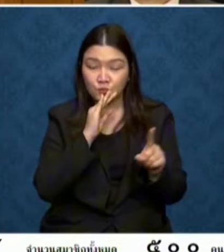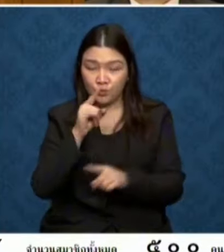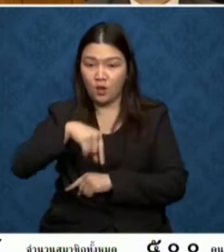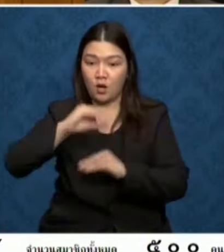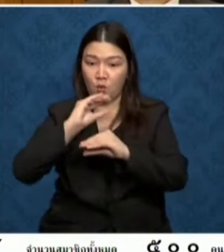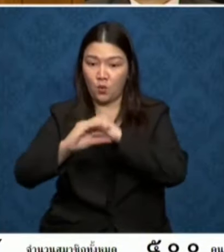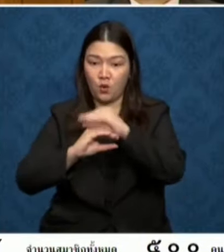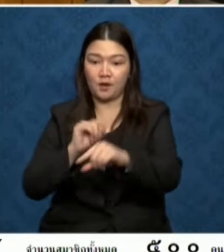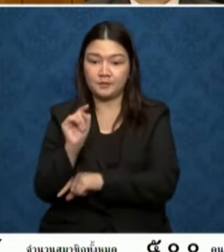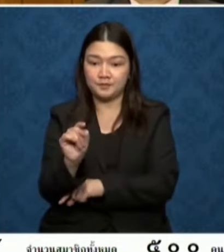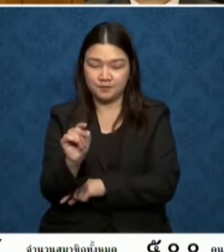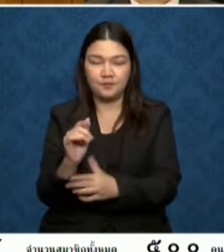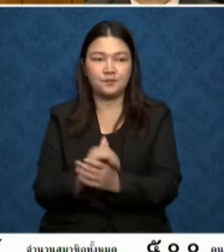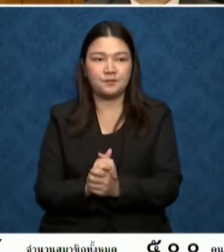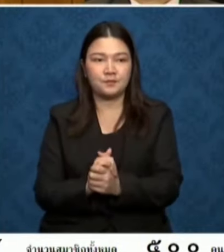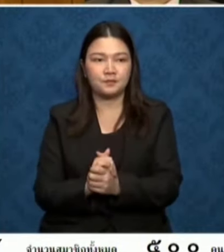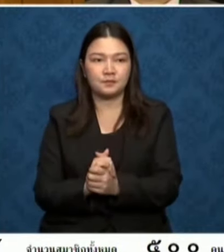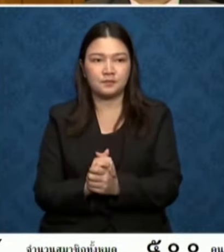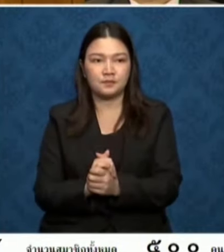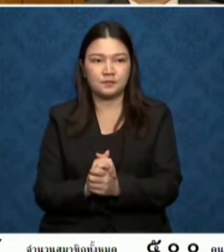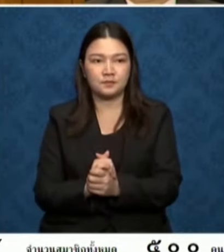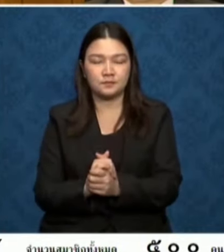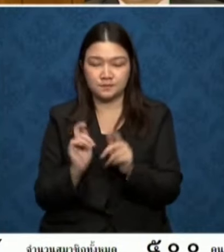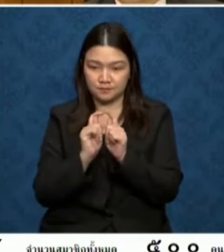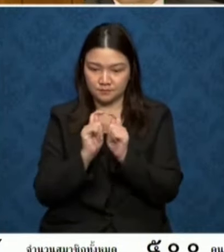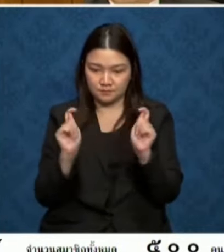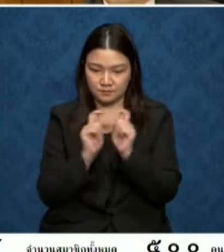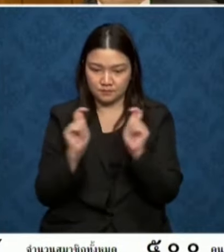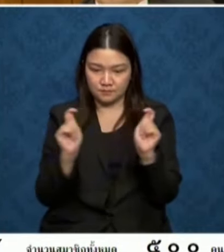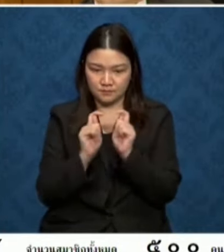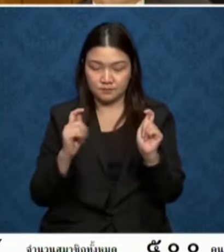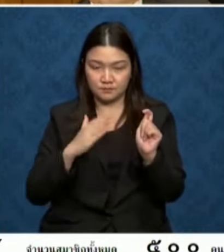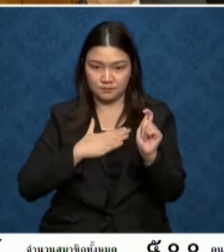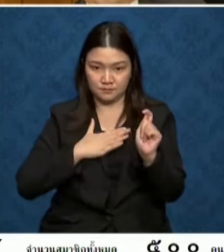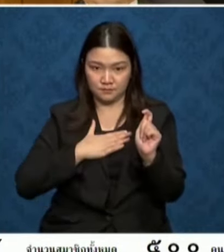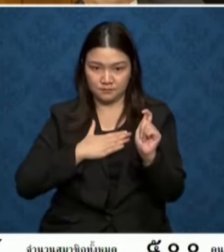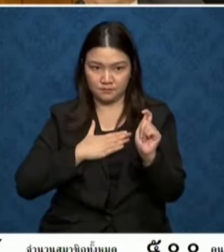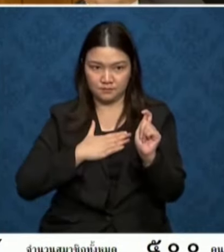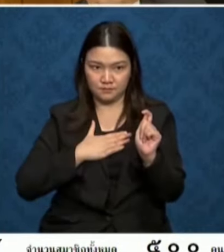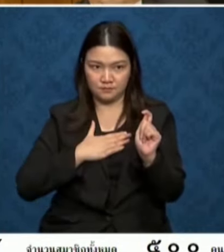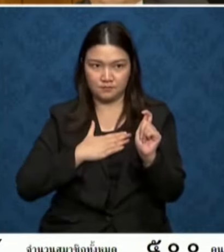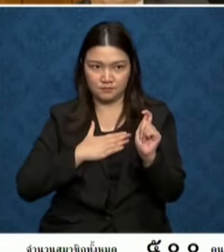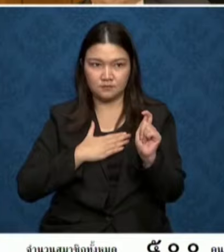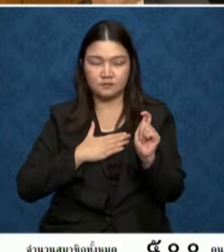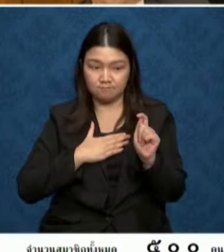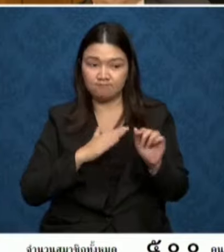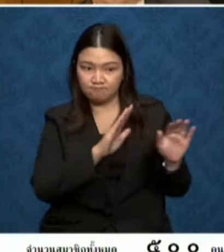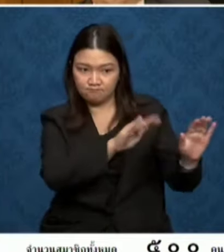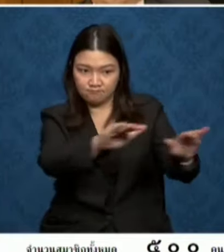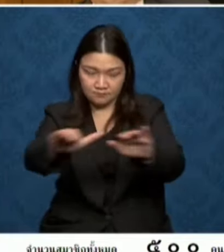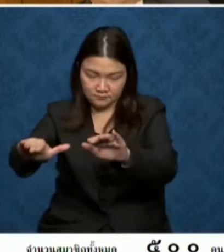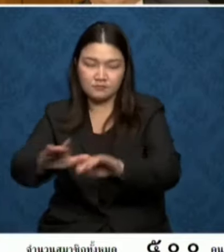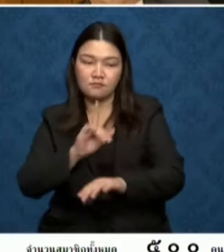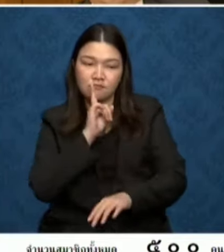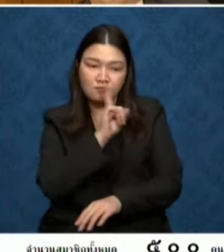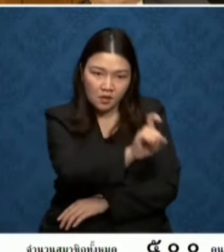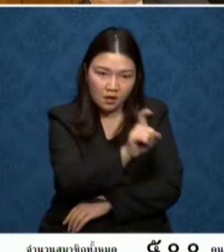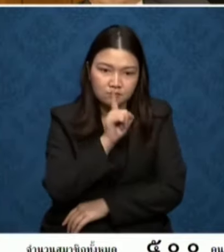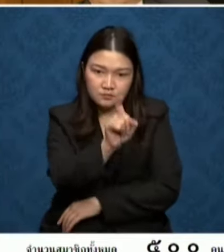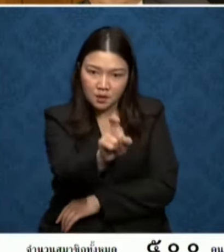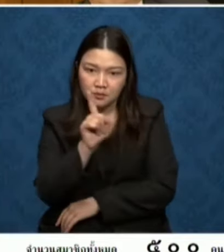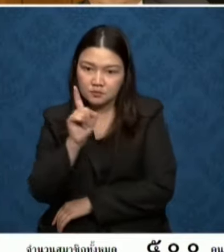ไหนซึ่งอนุกรรมธิการที่ผมนั่งอยู่เนี่ยเราได้เรียกหน่วยงานมาและไล่ทบทวนไปห